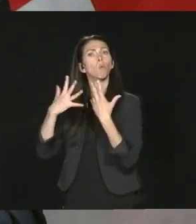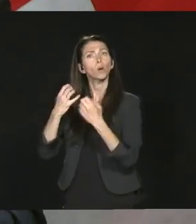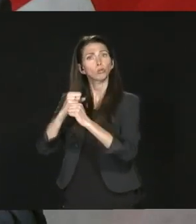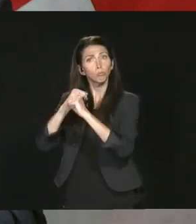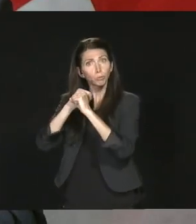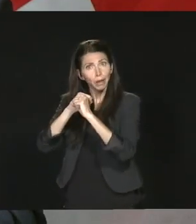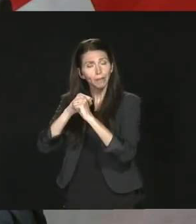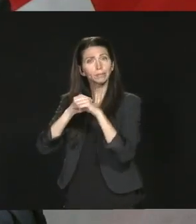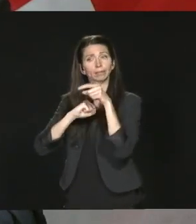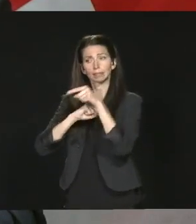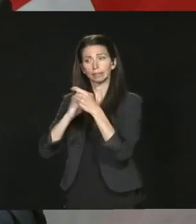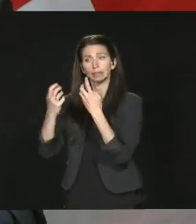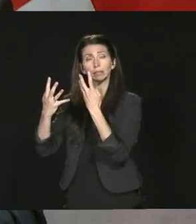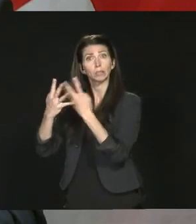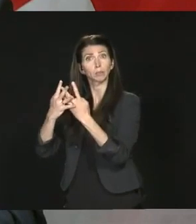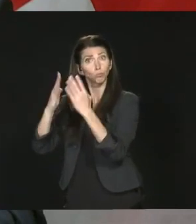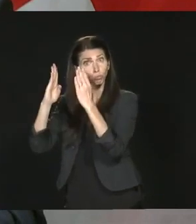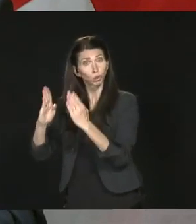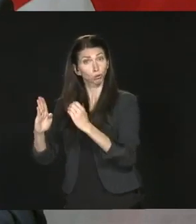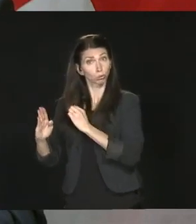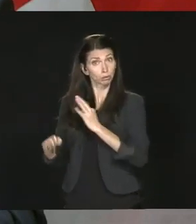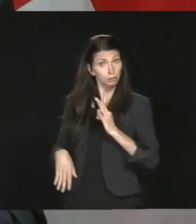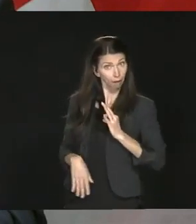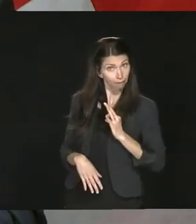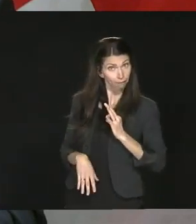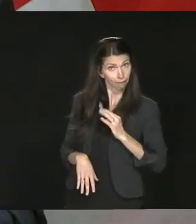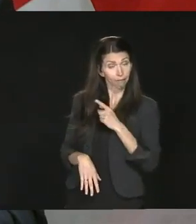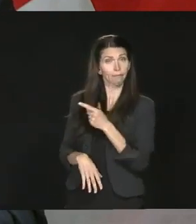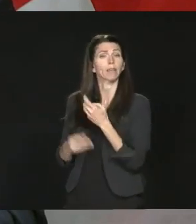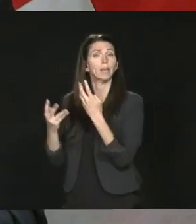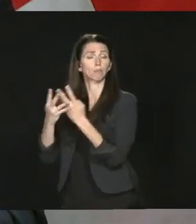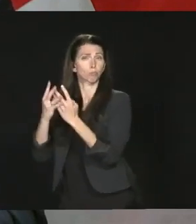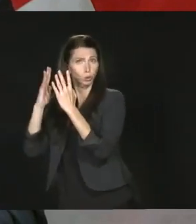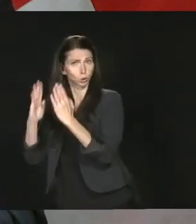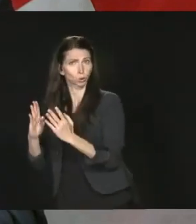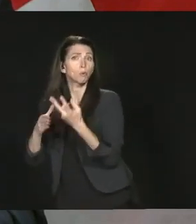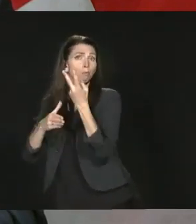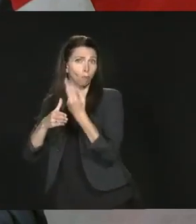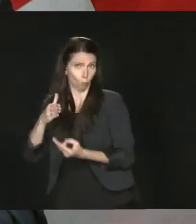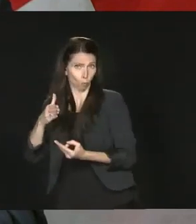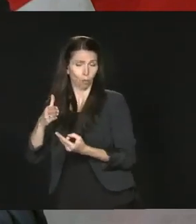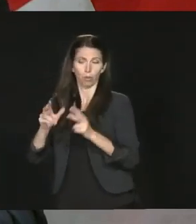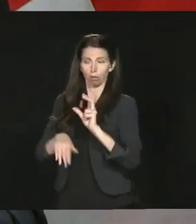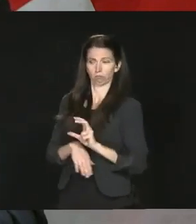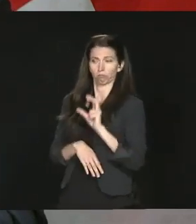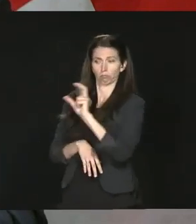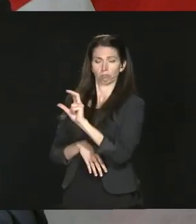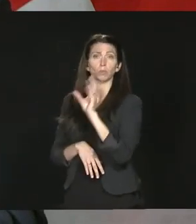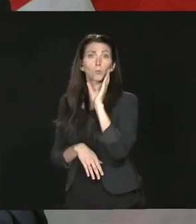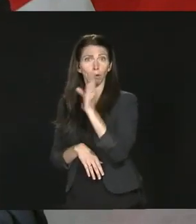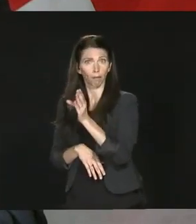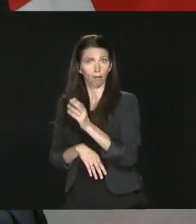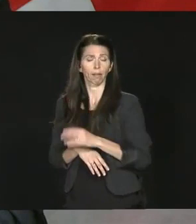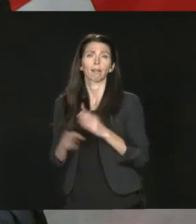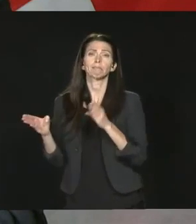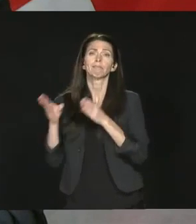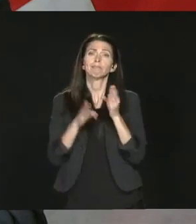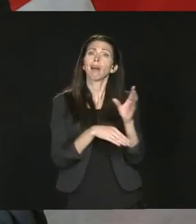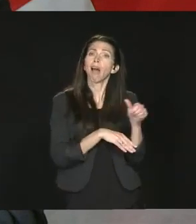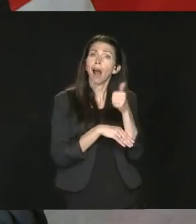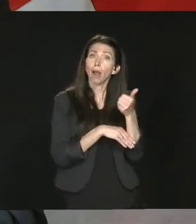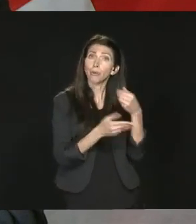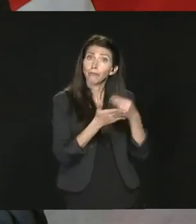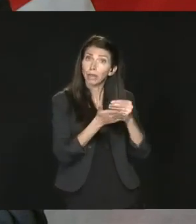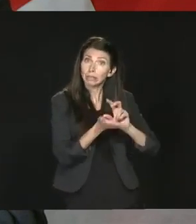pour appuyer les organisations qui facilitent la transition et la réhabilitation des personnes qui